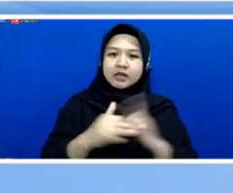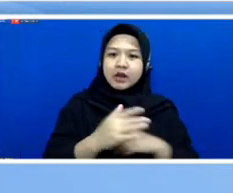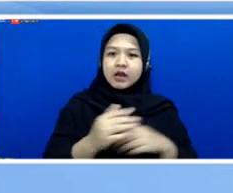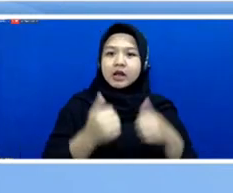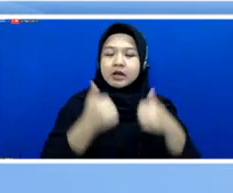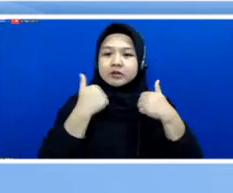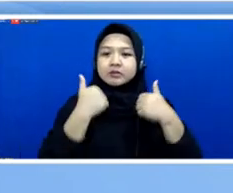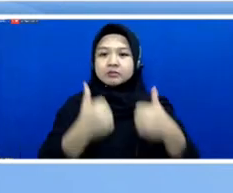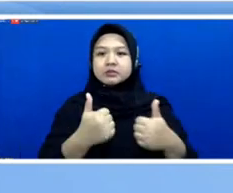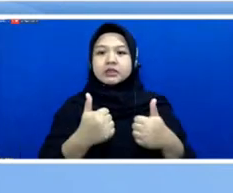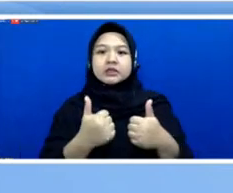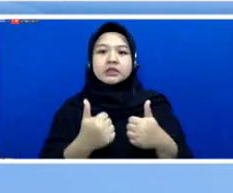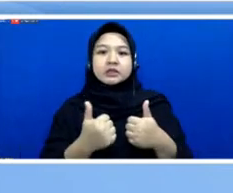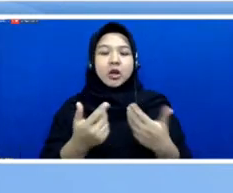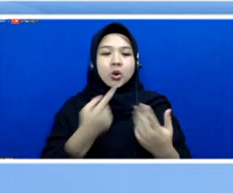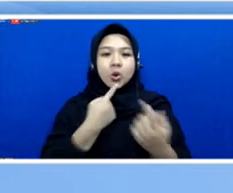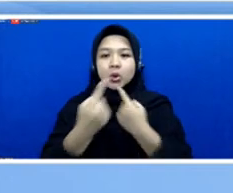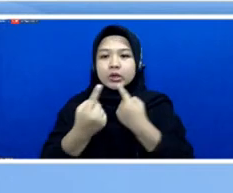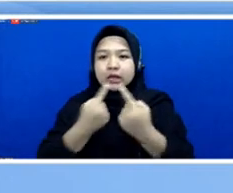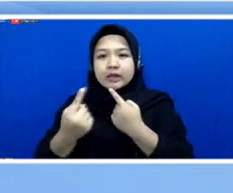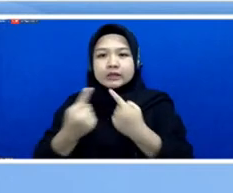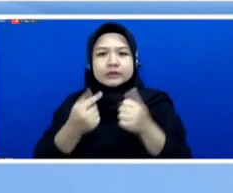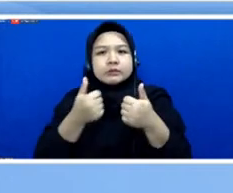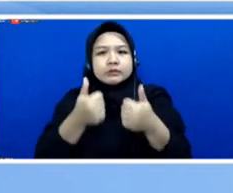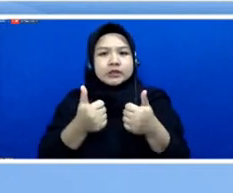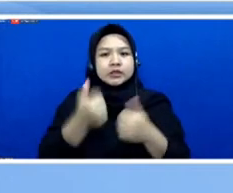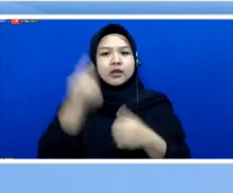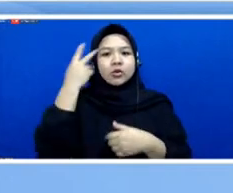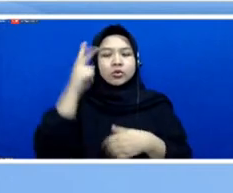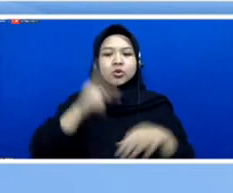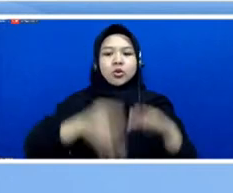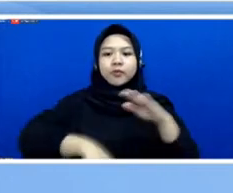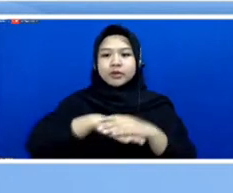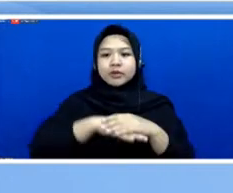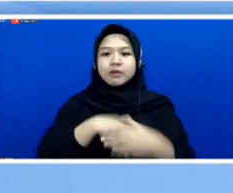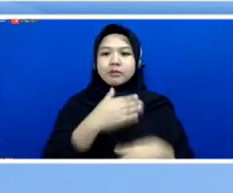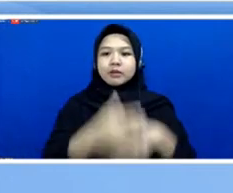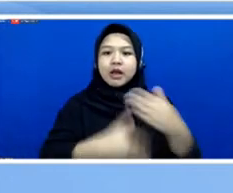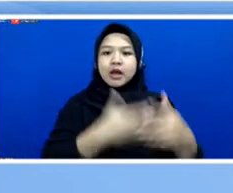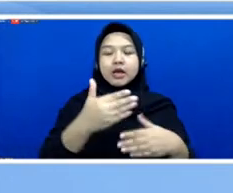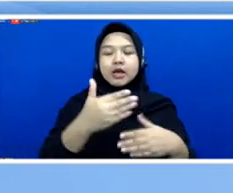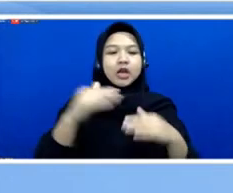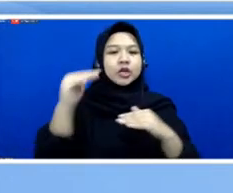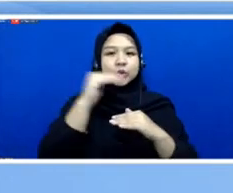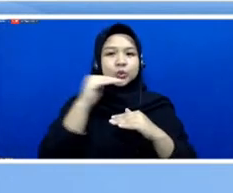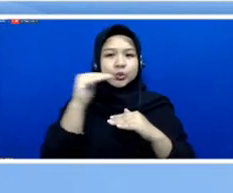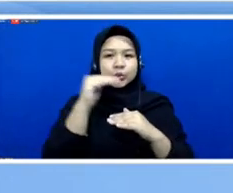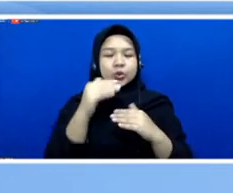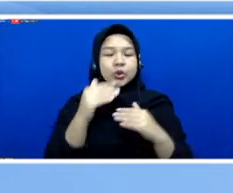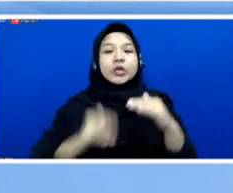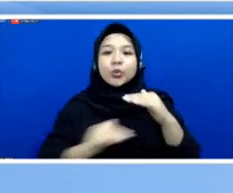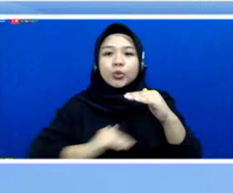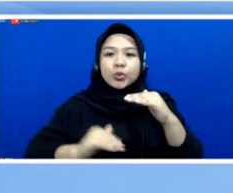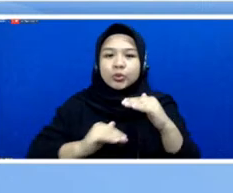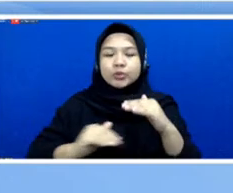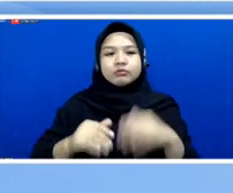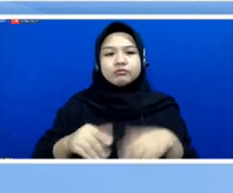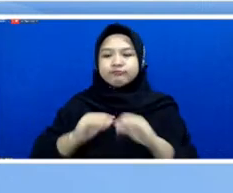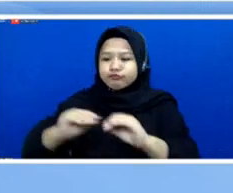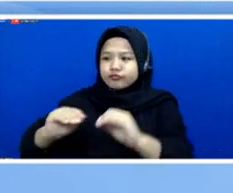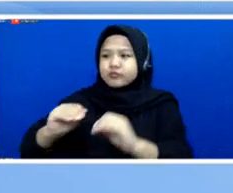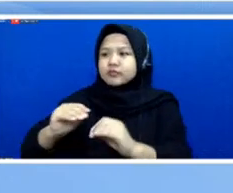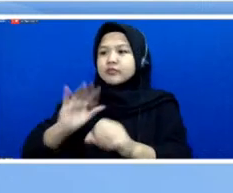untuk dikoordinasi untuk mengoptimalkan penanganan di hulu. untuk mengedukasi tentang pandemi,